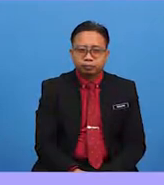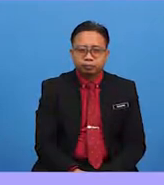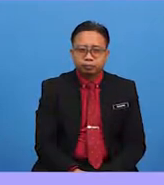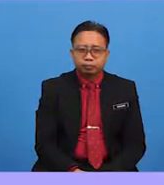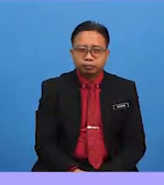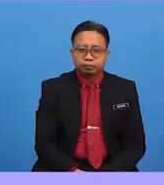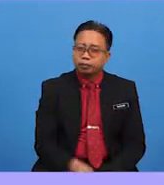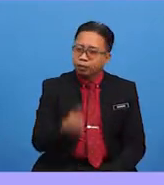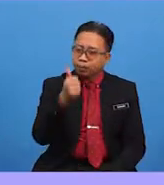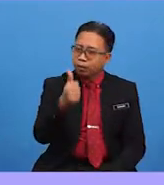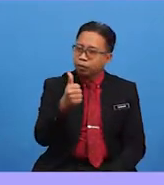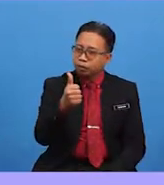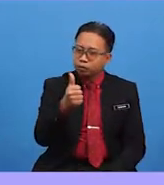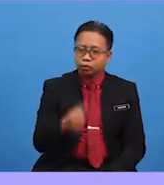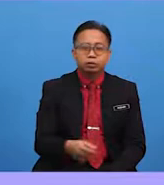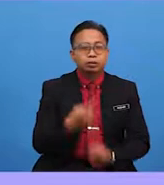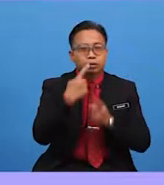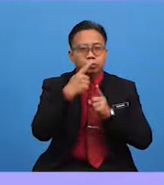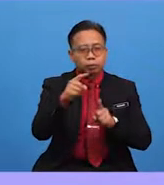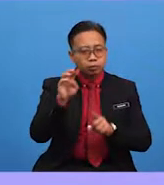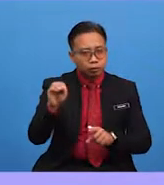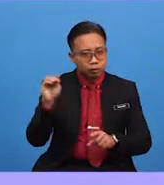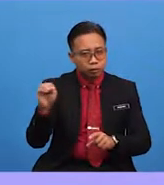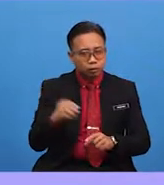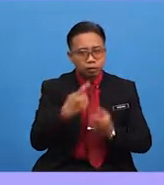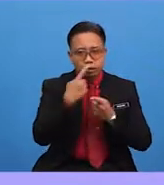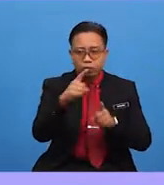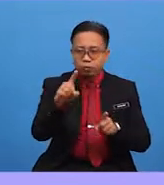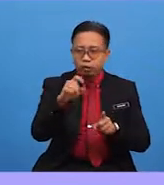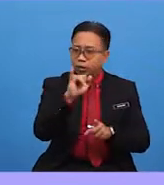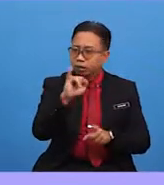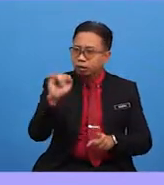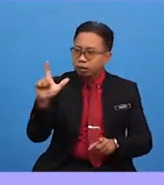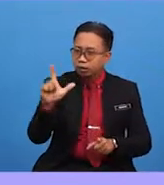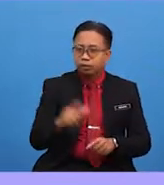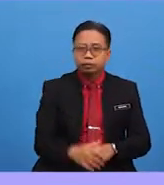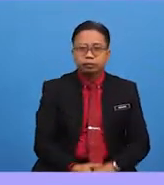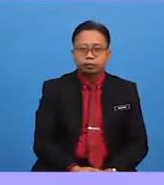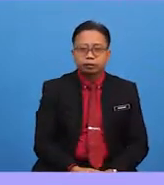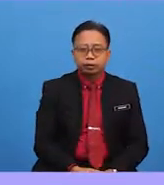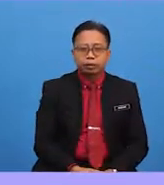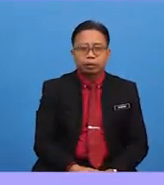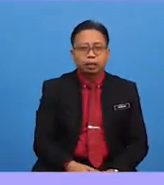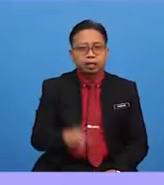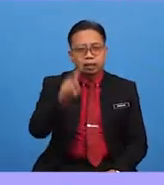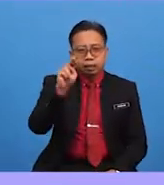Subhanallah, bagusnya jawapan murid-murid. Jawapannya ialah